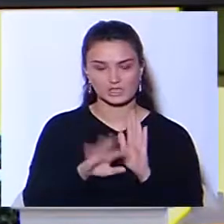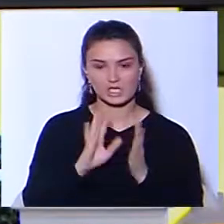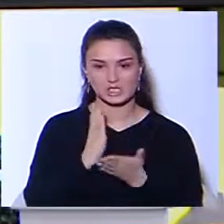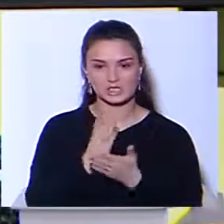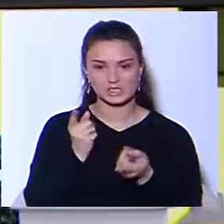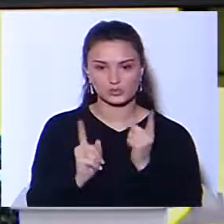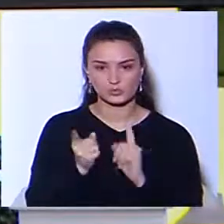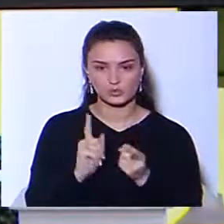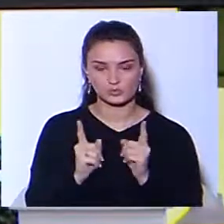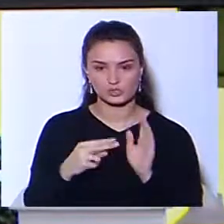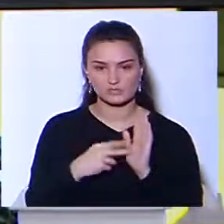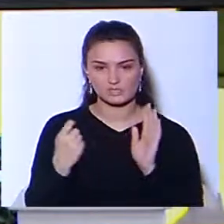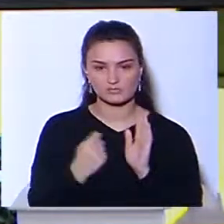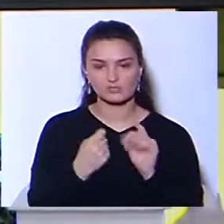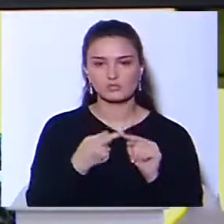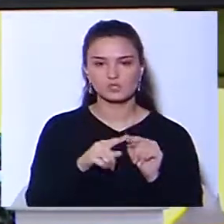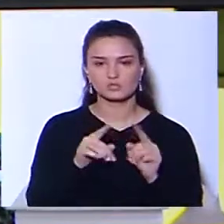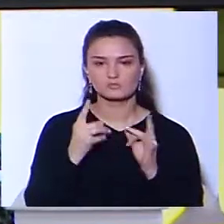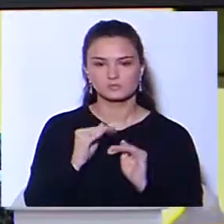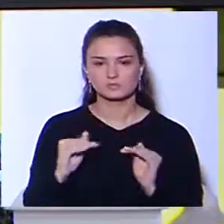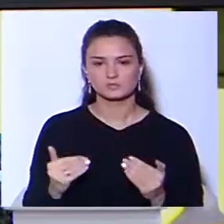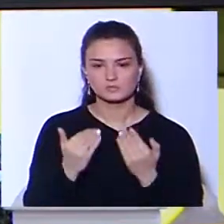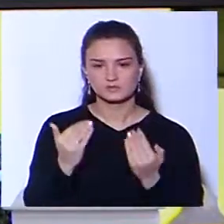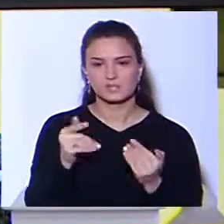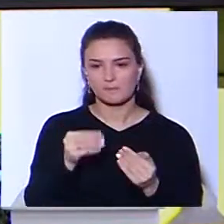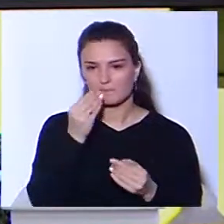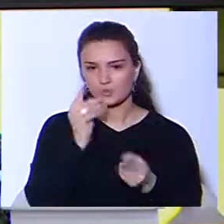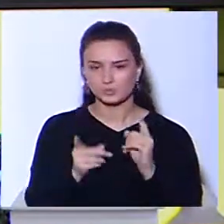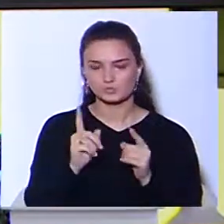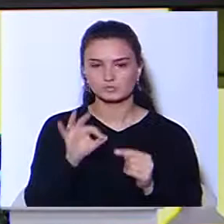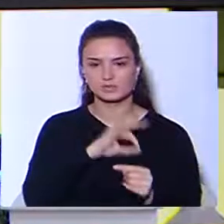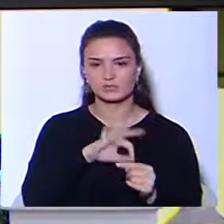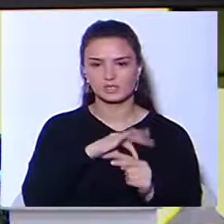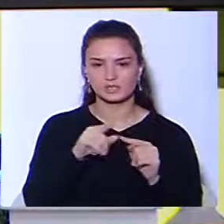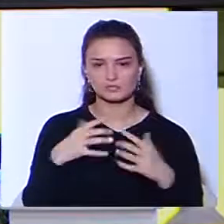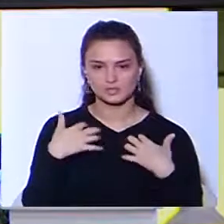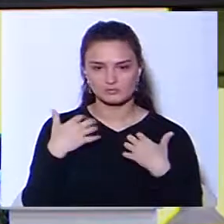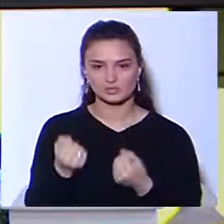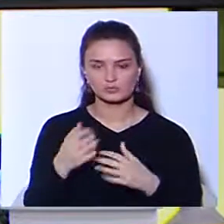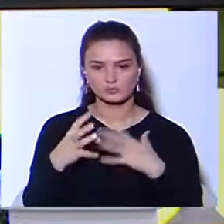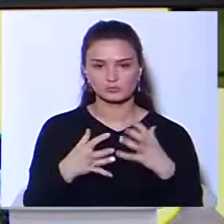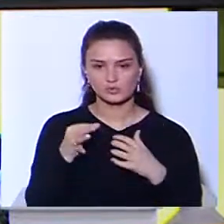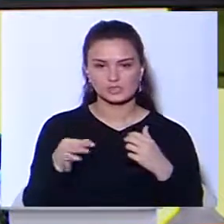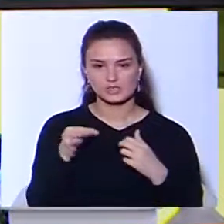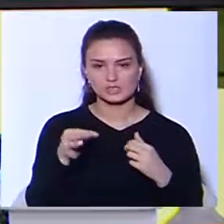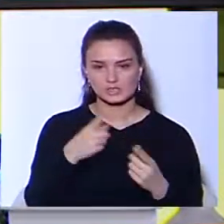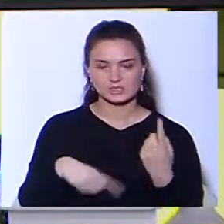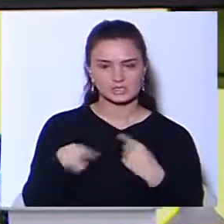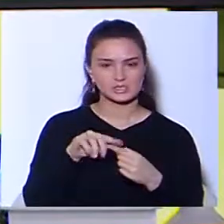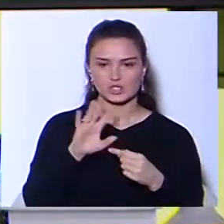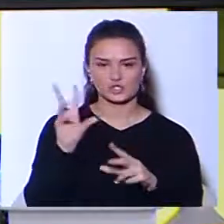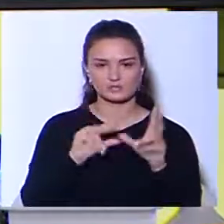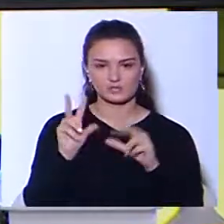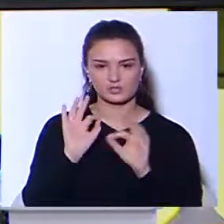არის ნატურალურად შეფასებული, მაშინ ბავშვებისათვის ამ პროდუქტის თამამად გამოყენება ჯანმრთელობის მსოფლიო ორგანიზაციამ არ